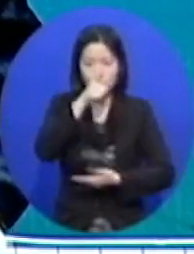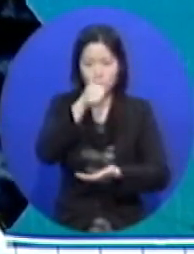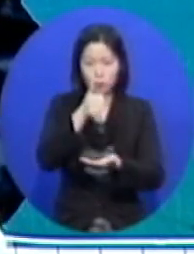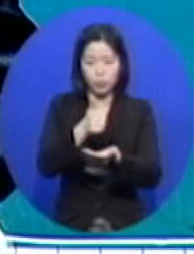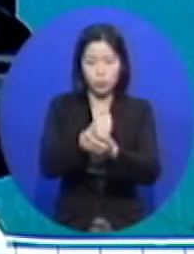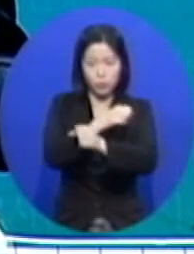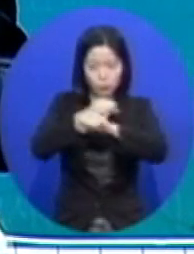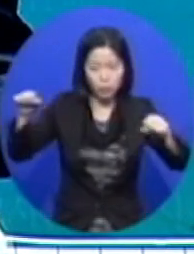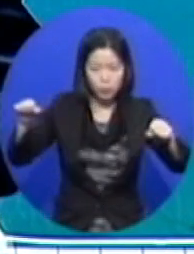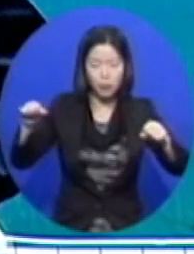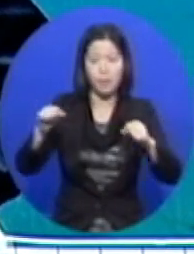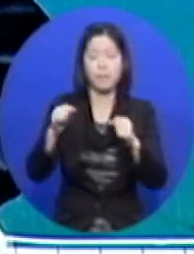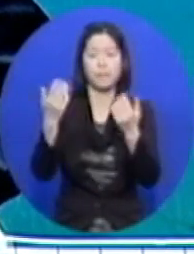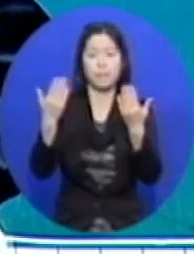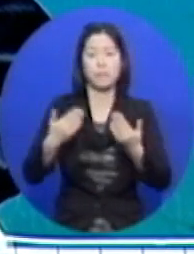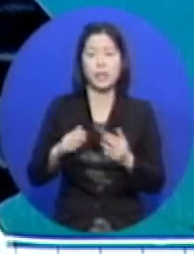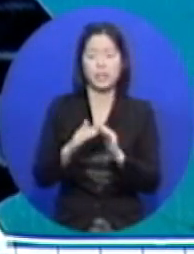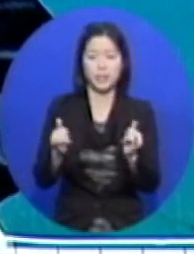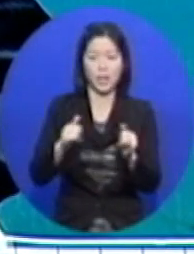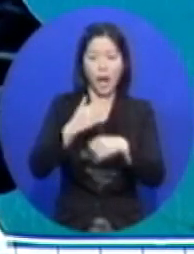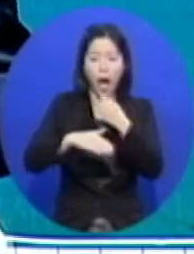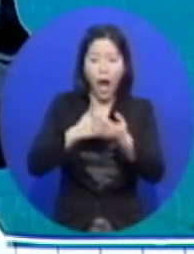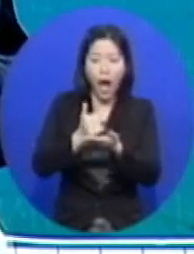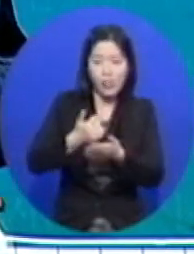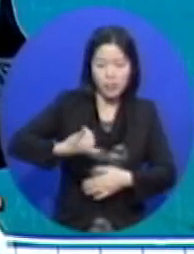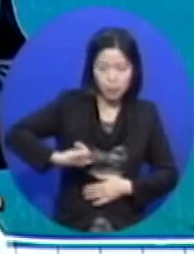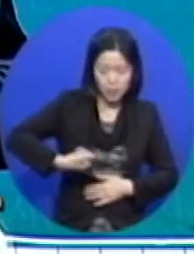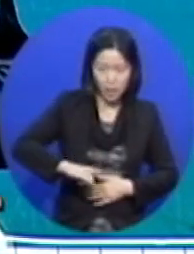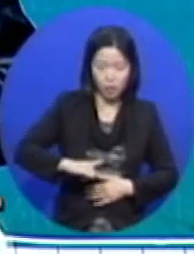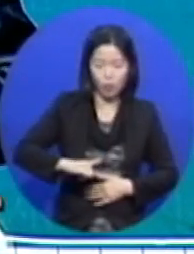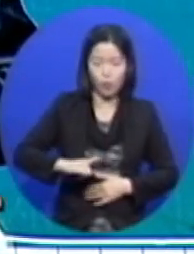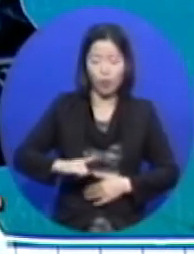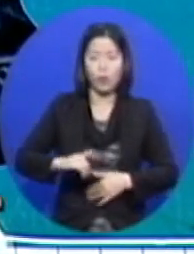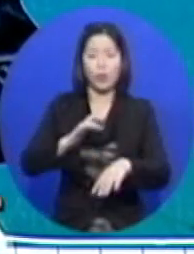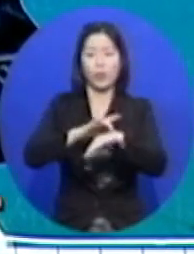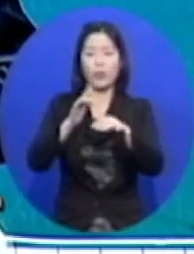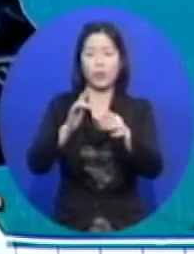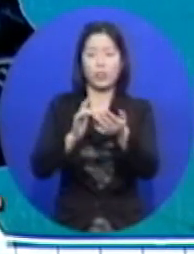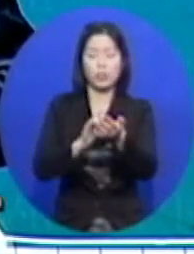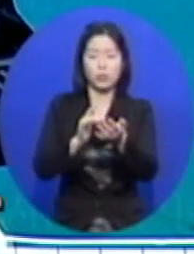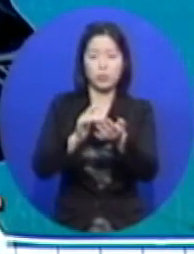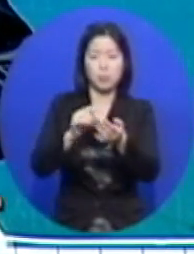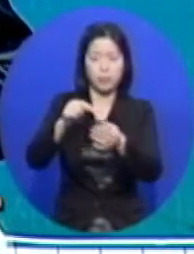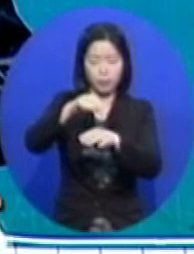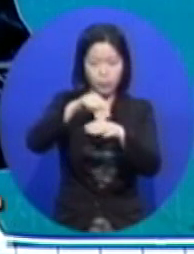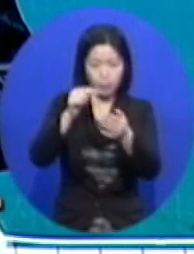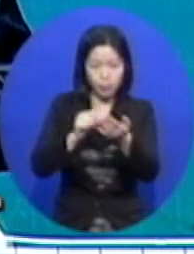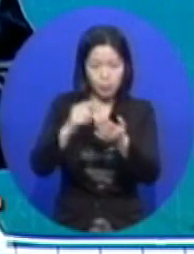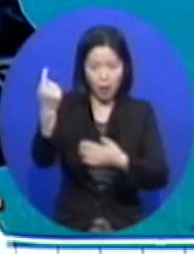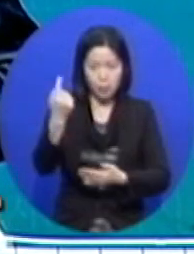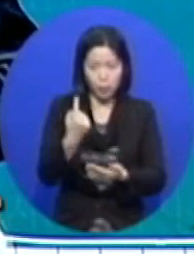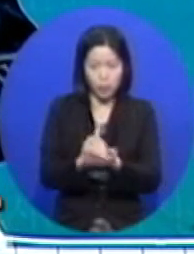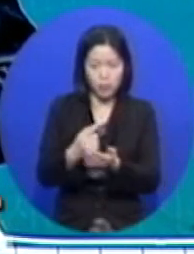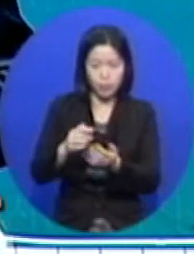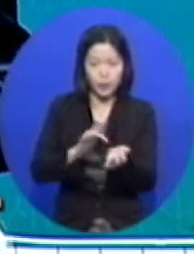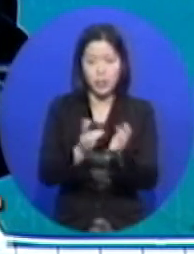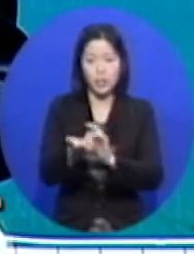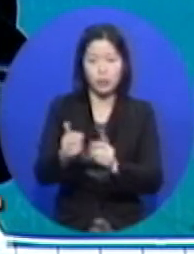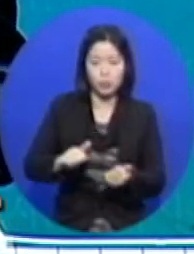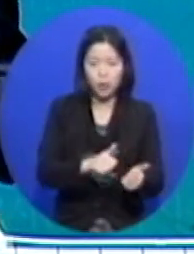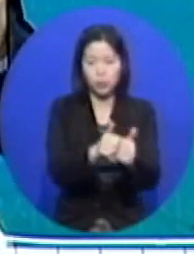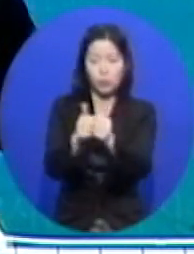이젠 하나님의 자녀 예수님이 우리 마음에 오신 예수님과 동행하며 이제 우리의 남은 생애를